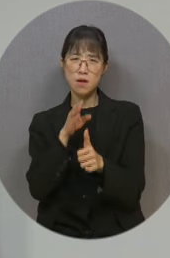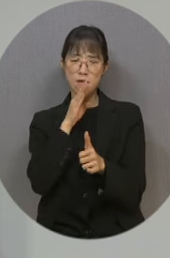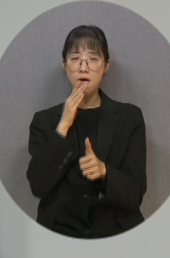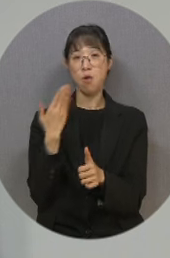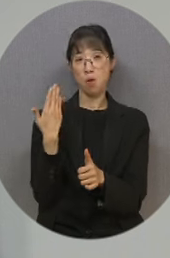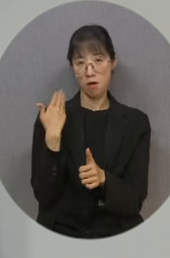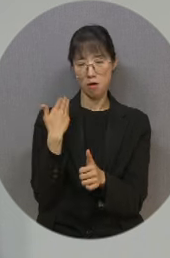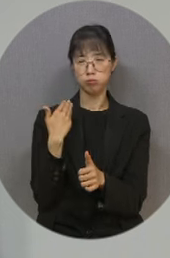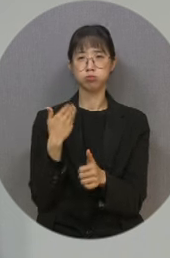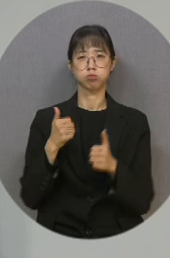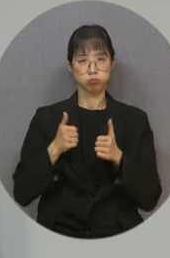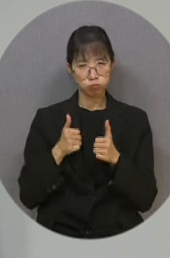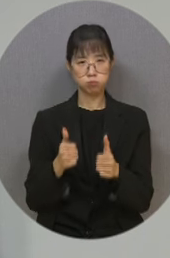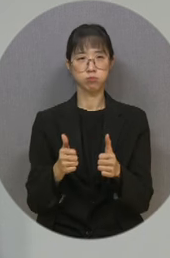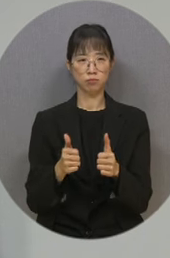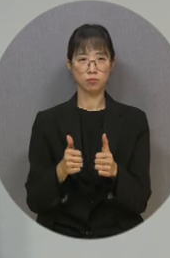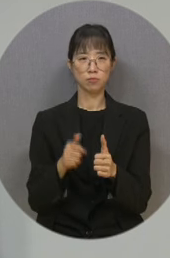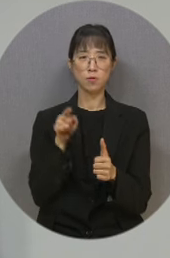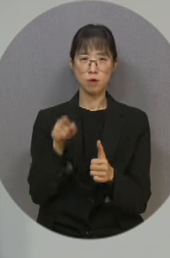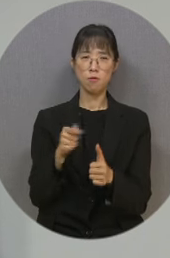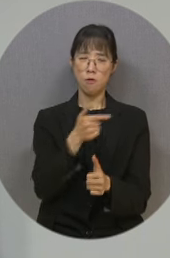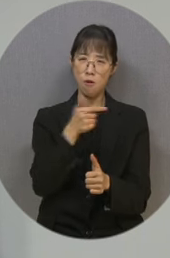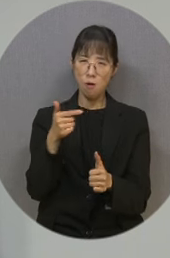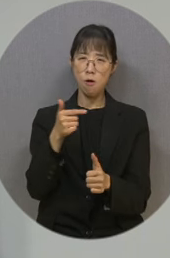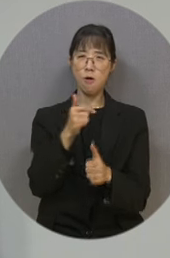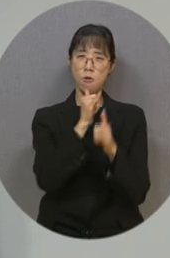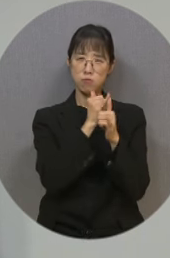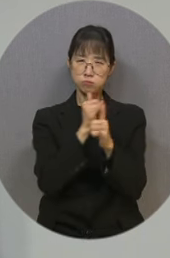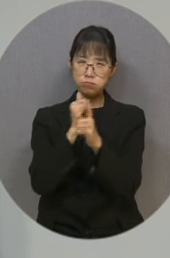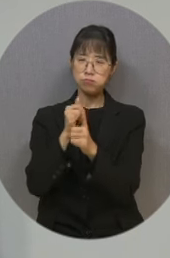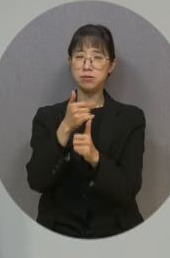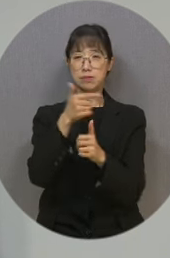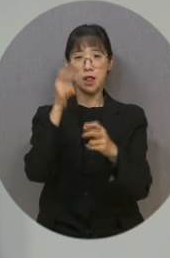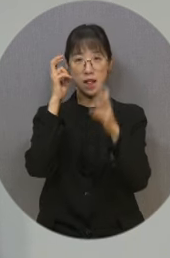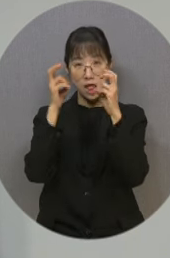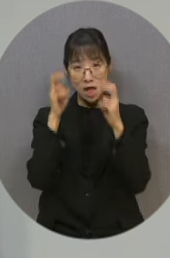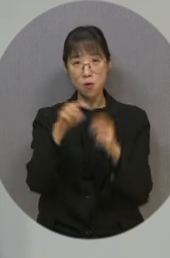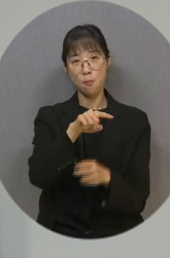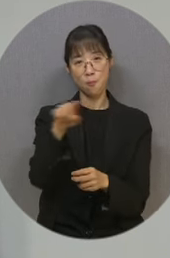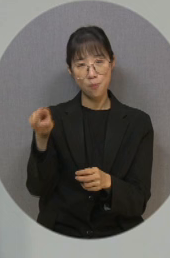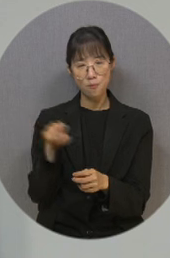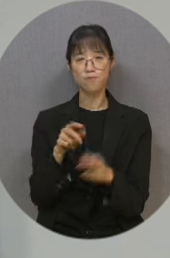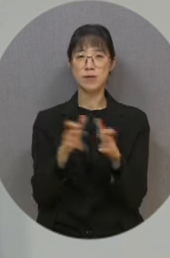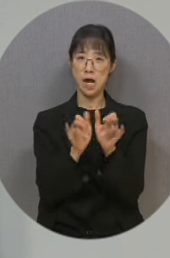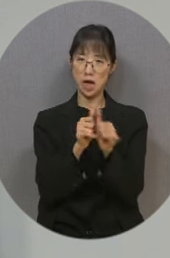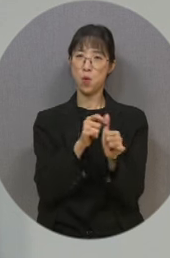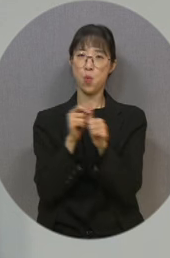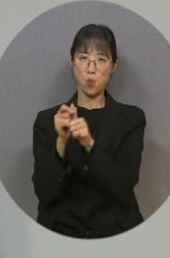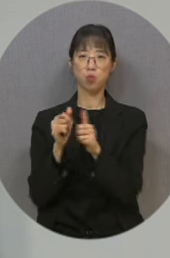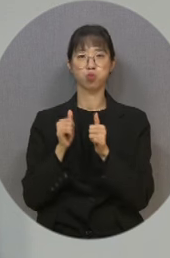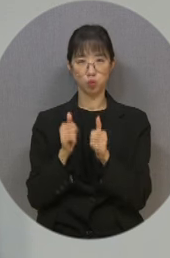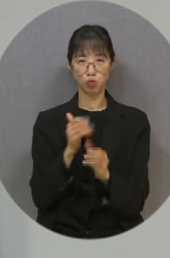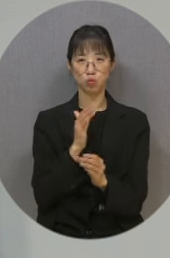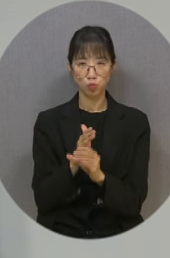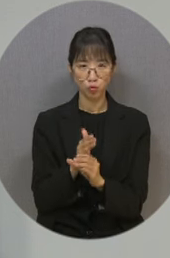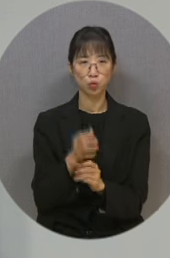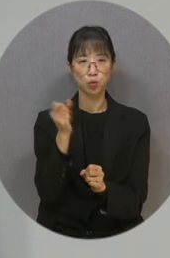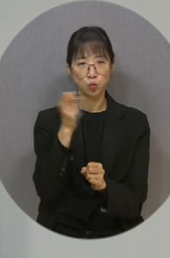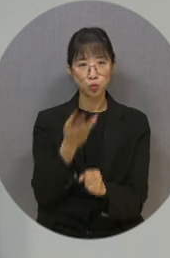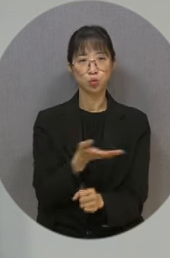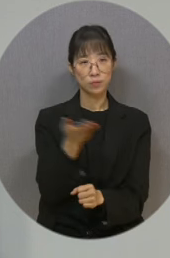들어서 그래서 이런 유수의 대기업들이 장애인 고용을 심히 하고 있고요 또 이분들